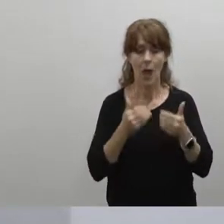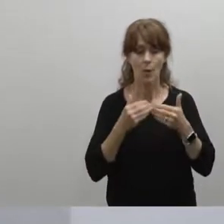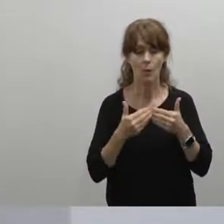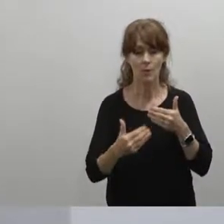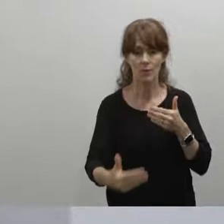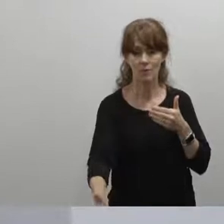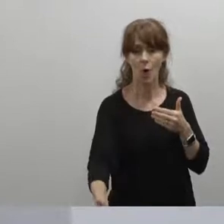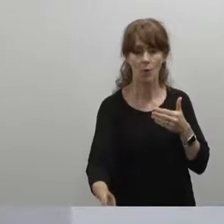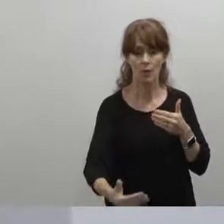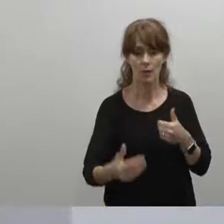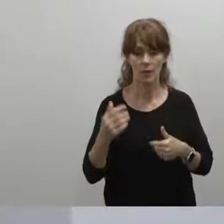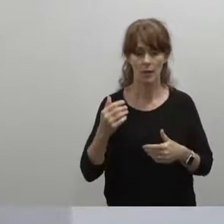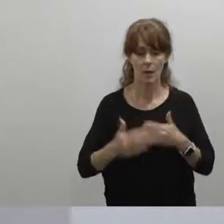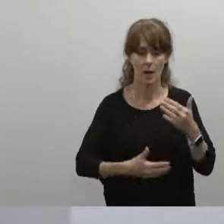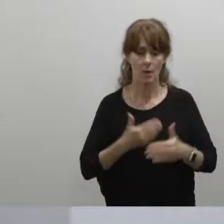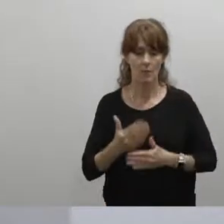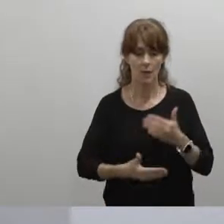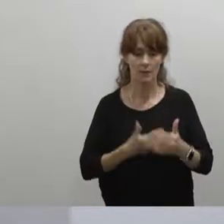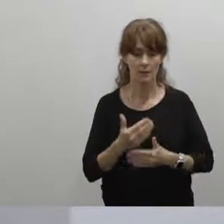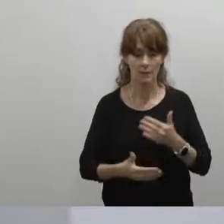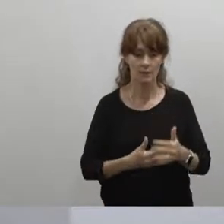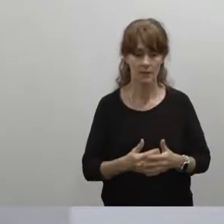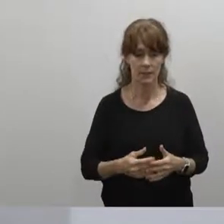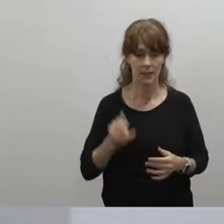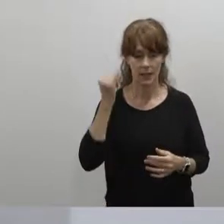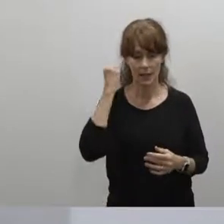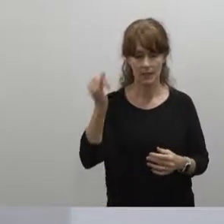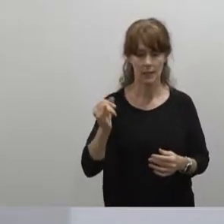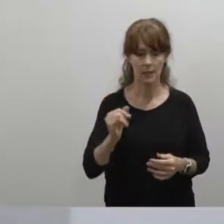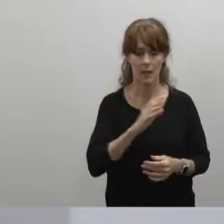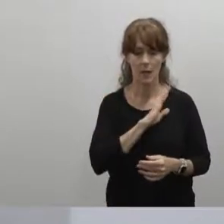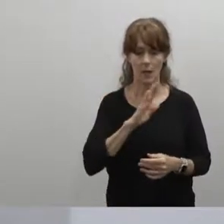nha ta dương nâng trời thuê dàng mạch tiết nằm bay